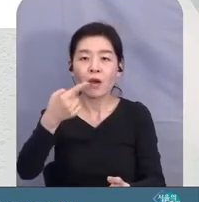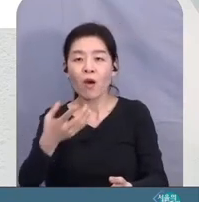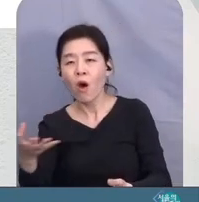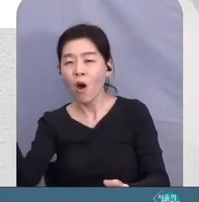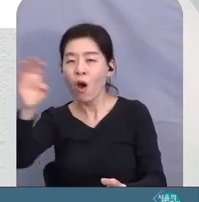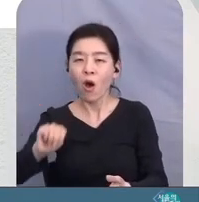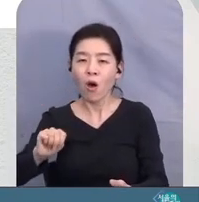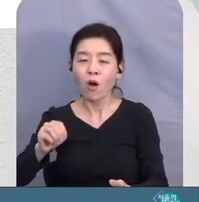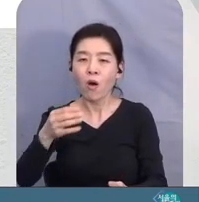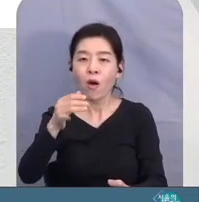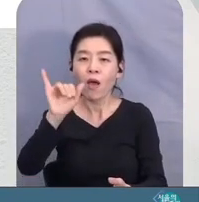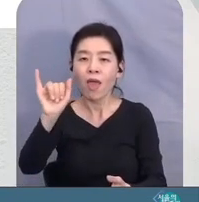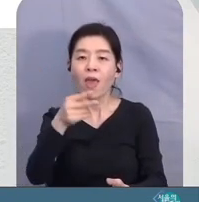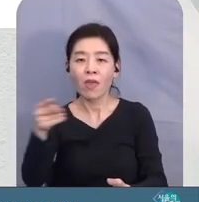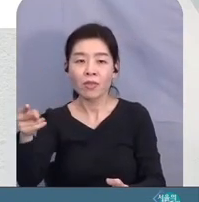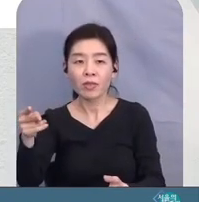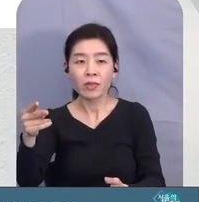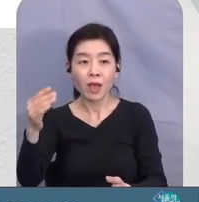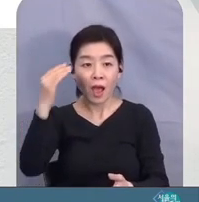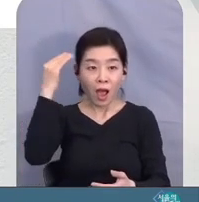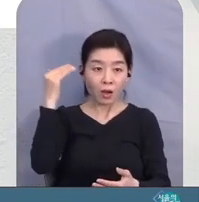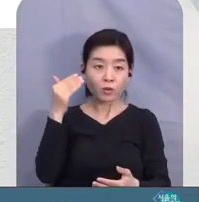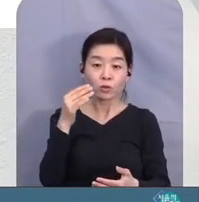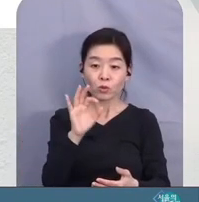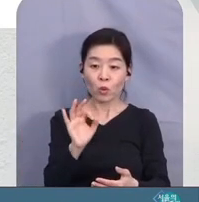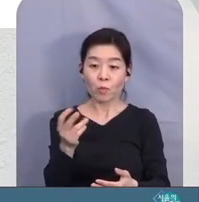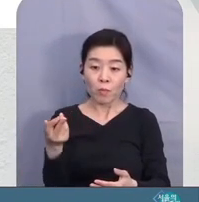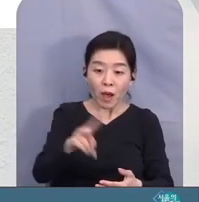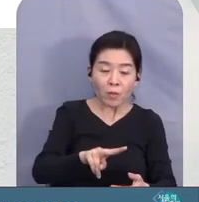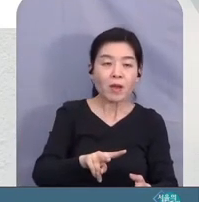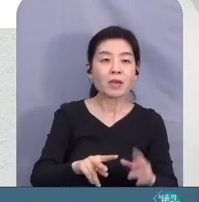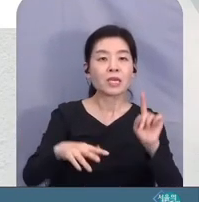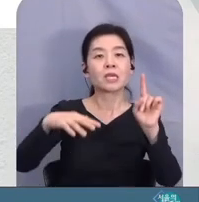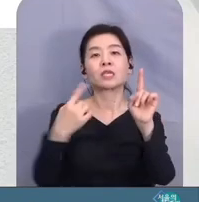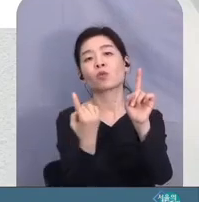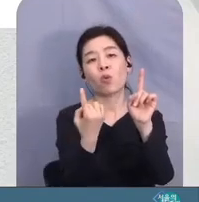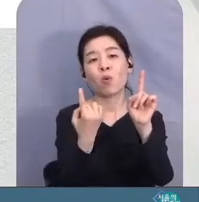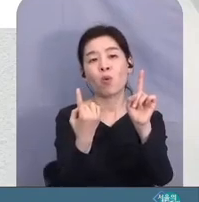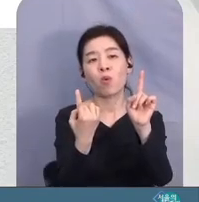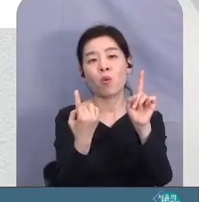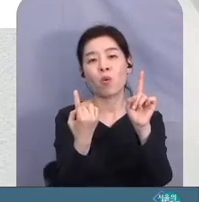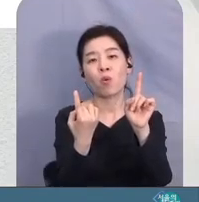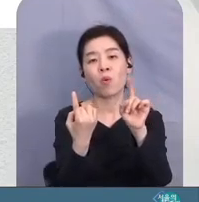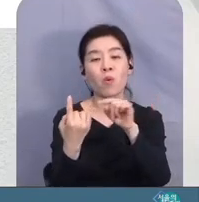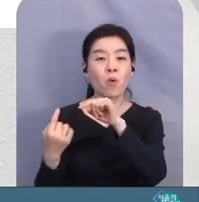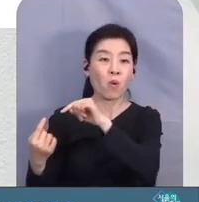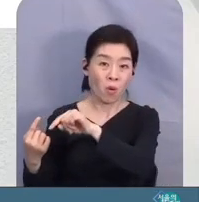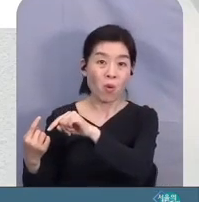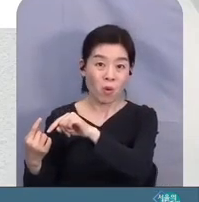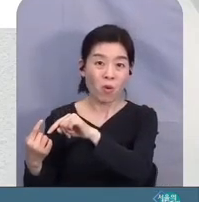우리나라 돈으로 1조 원이에요. 1조 원. 망했죠?